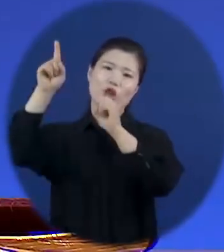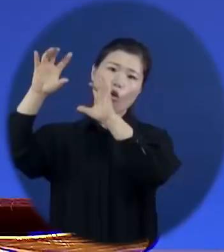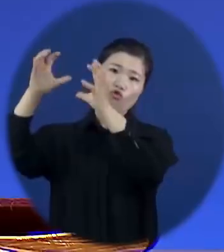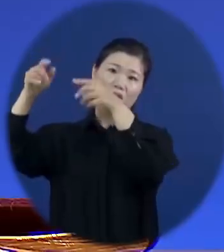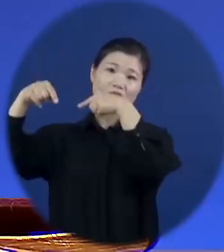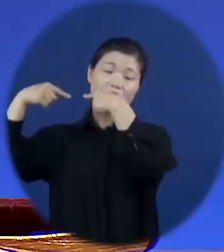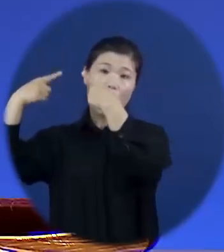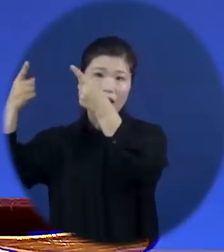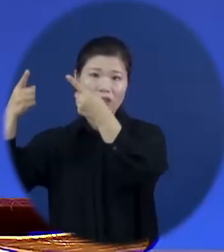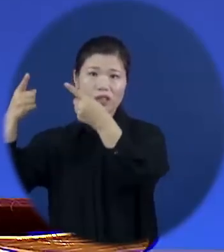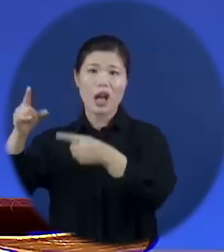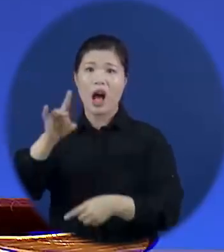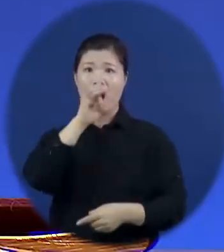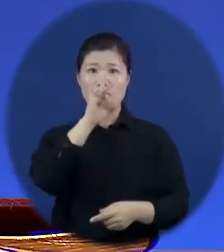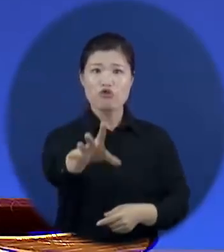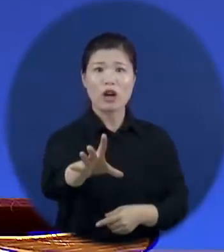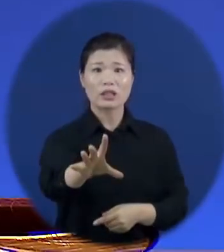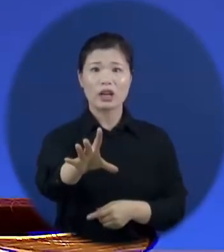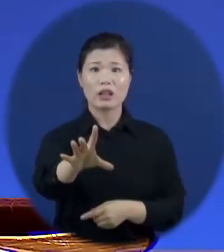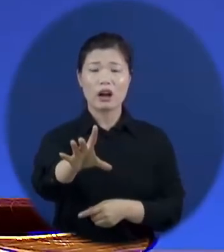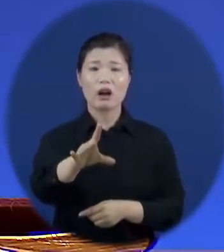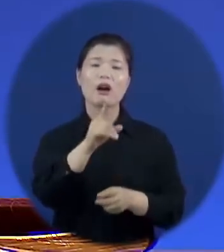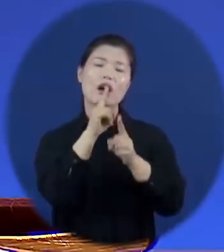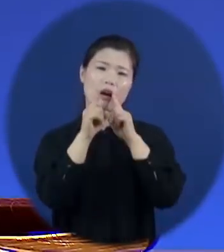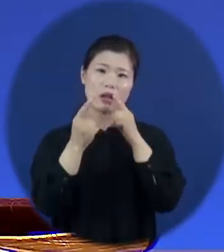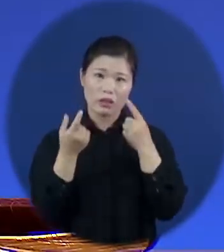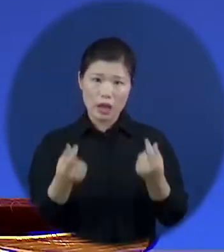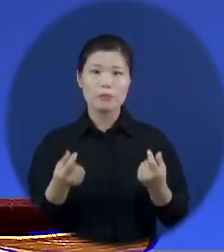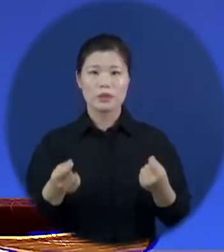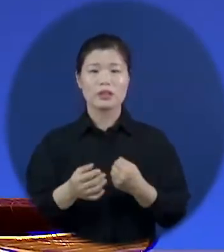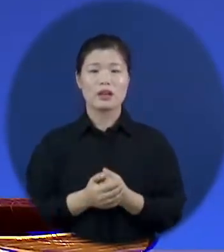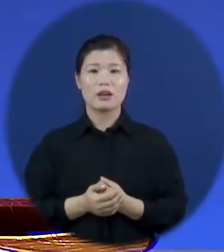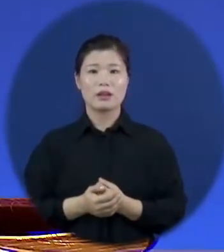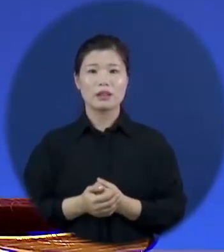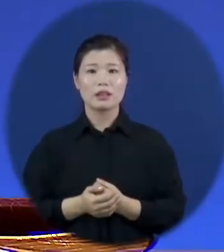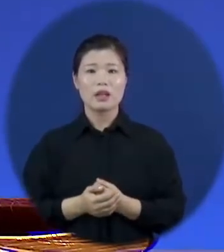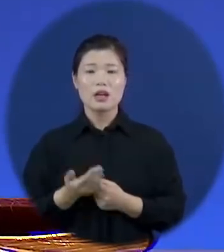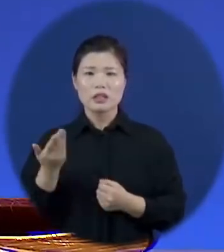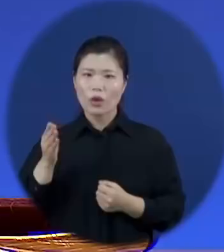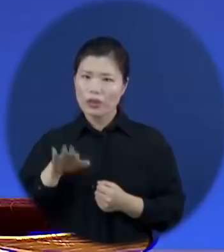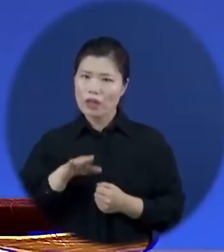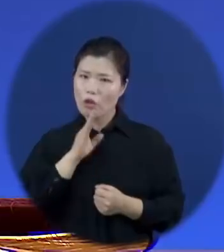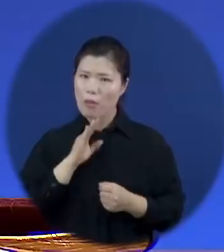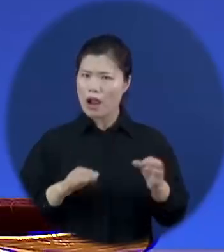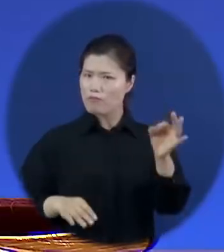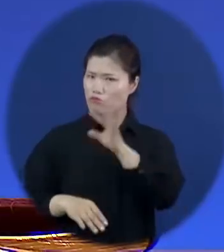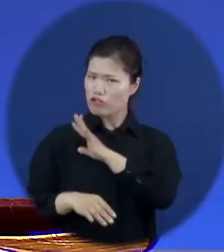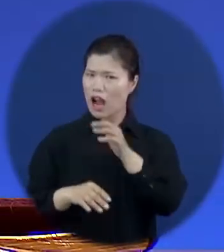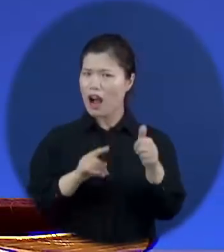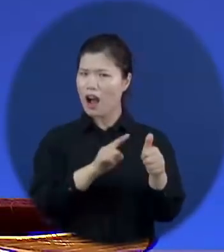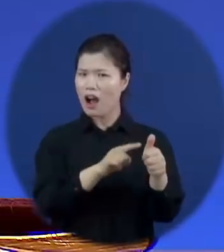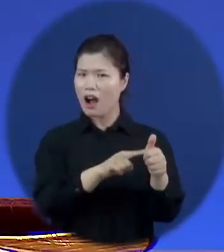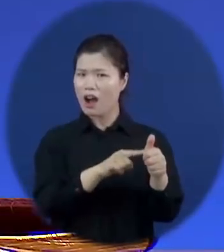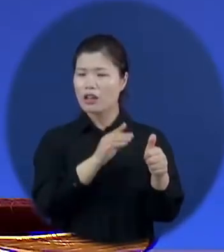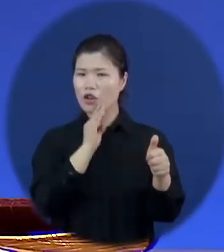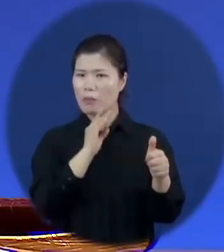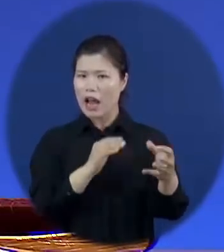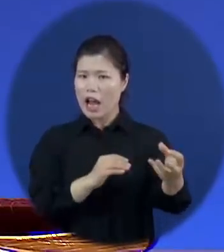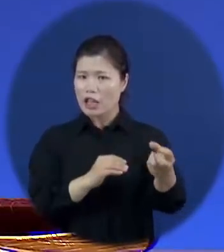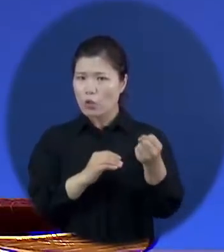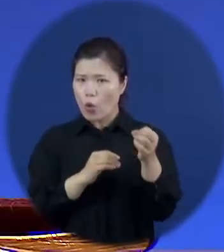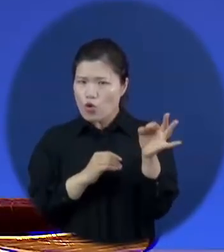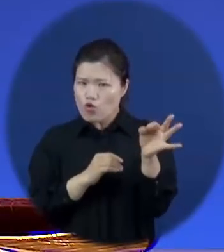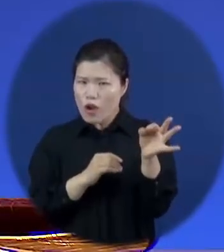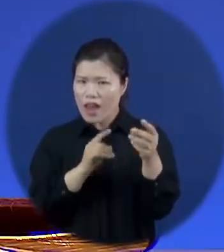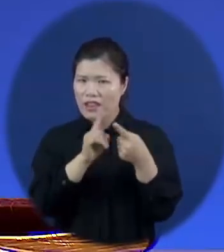천국에 들어가는 것이 불가능하다라는 말씀이기 때문입니다. 그런데 과연 부자치고 소유에